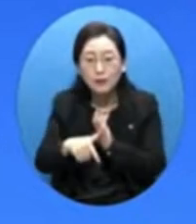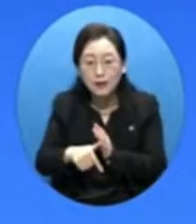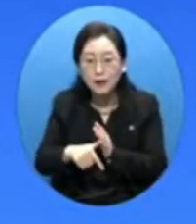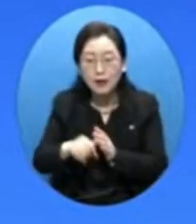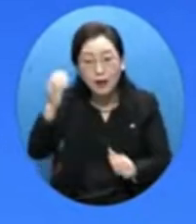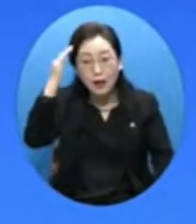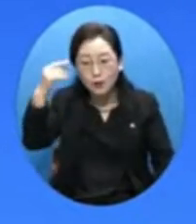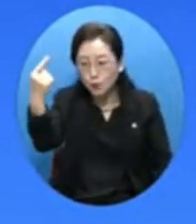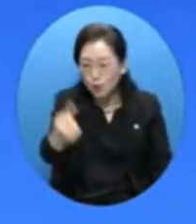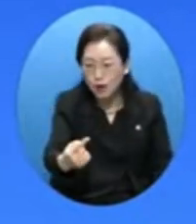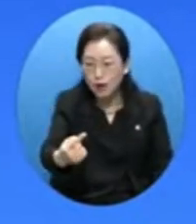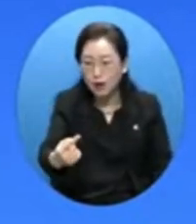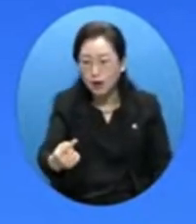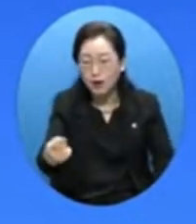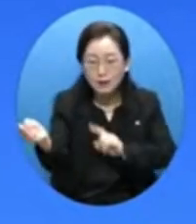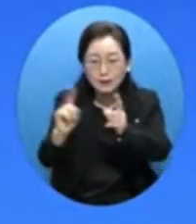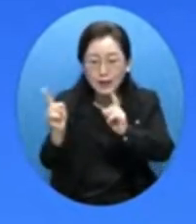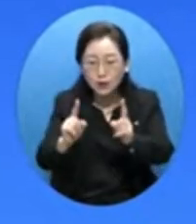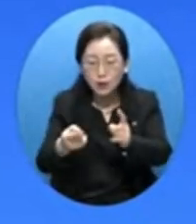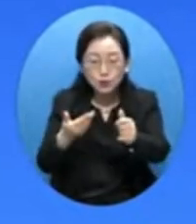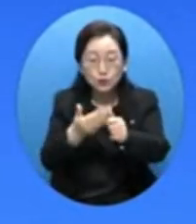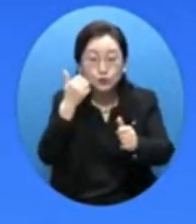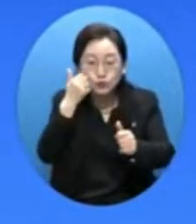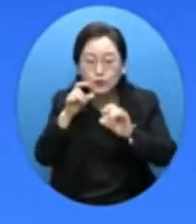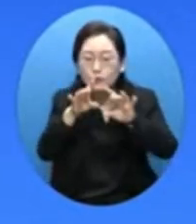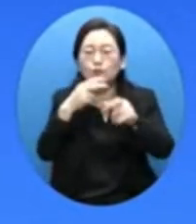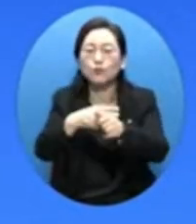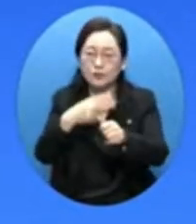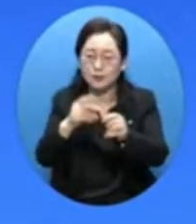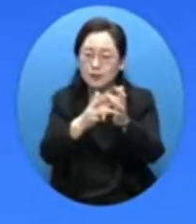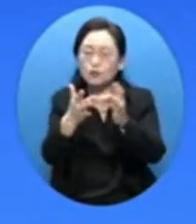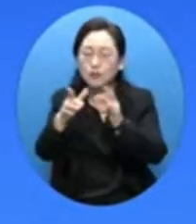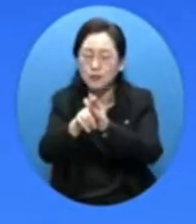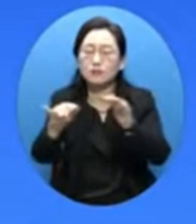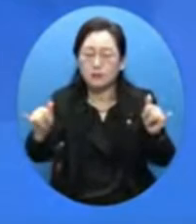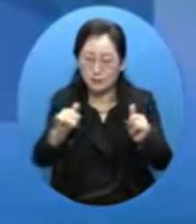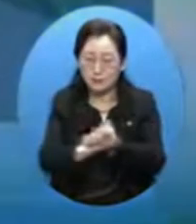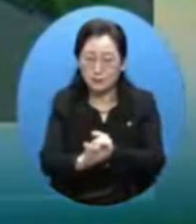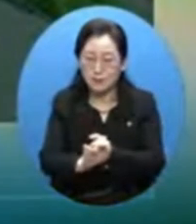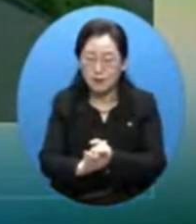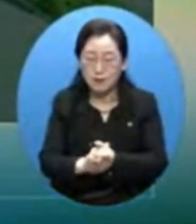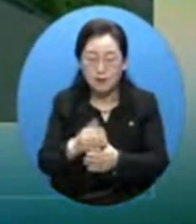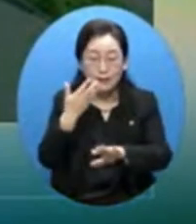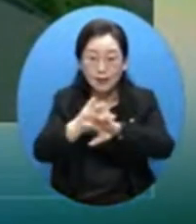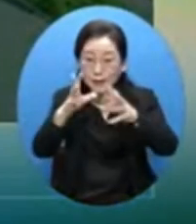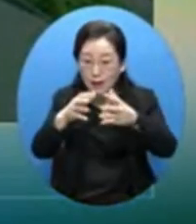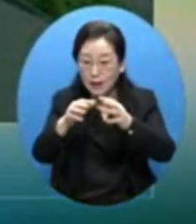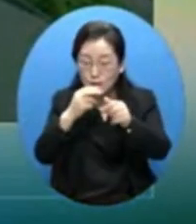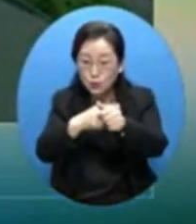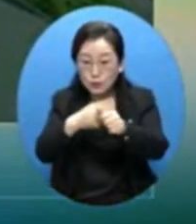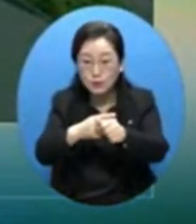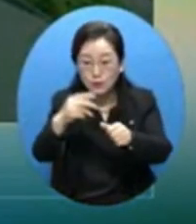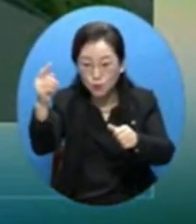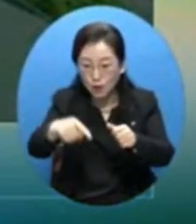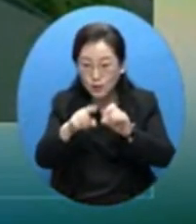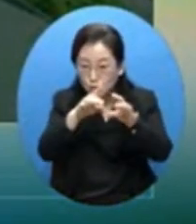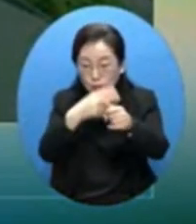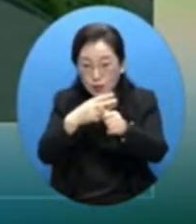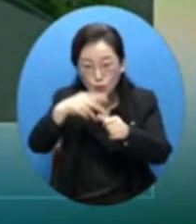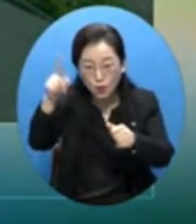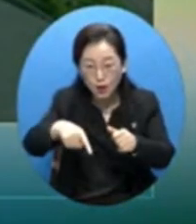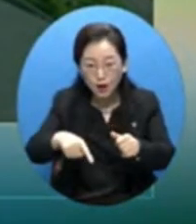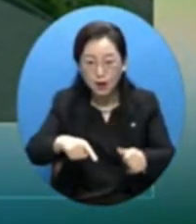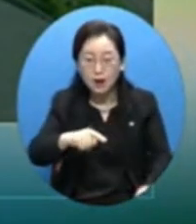한국을 와서 살린 분들이 선교사님들이요, 예수 믿는 지도자들이었습니다. 저들이 와서 먼저 와서 학교를 세웠습니다.